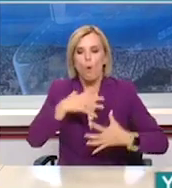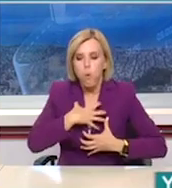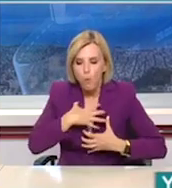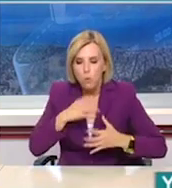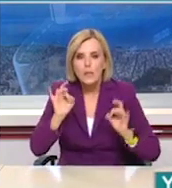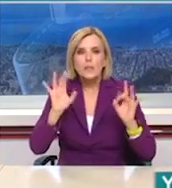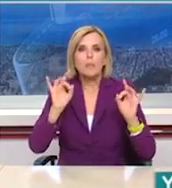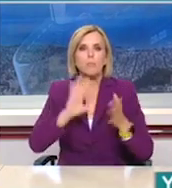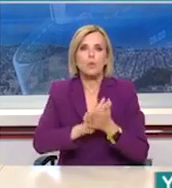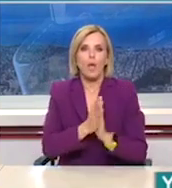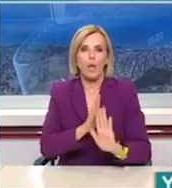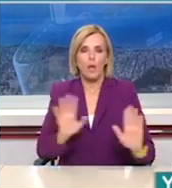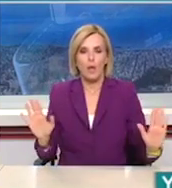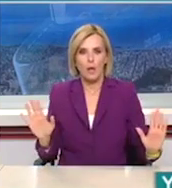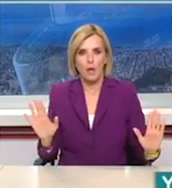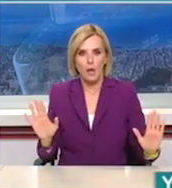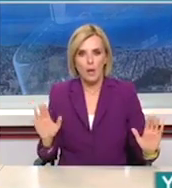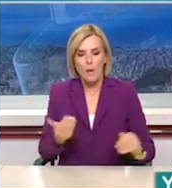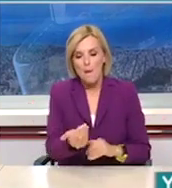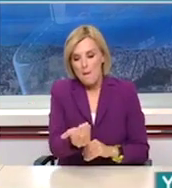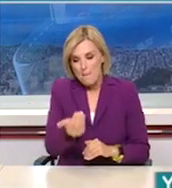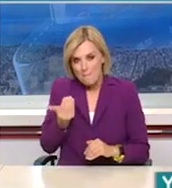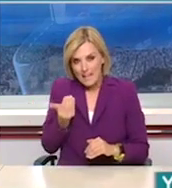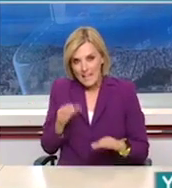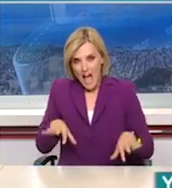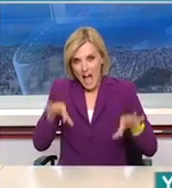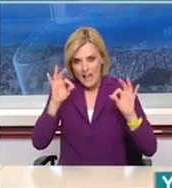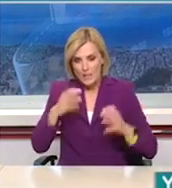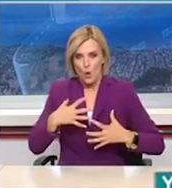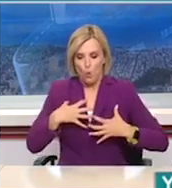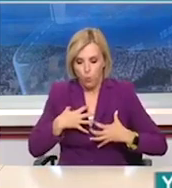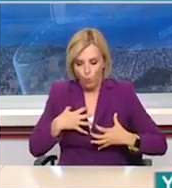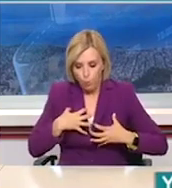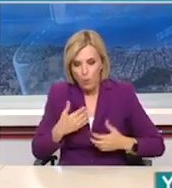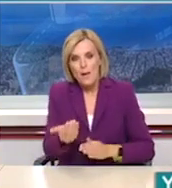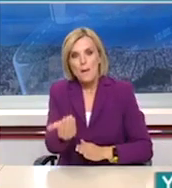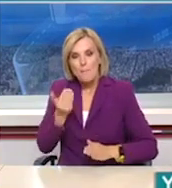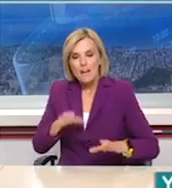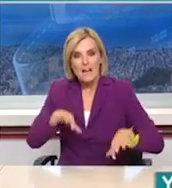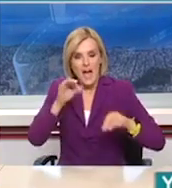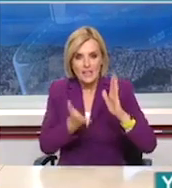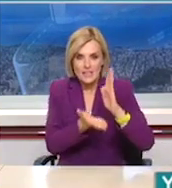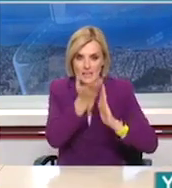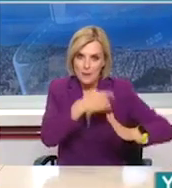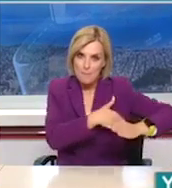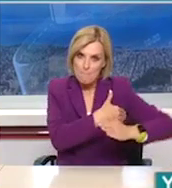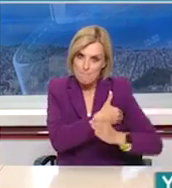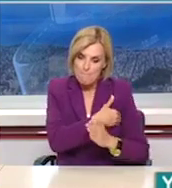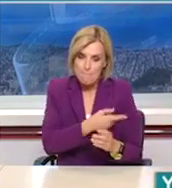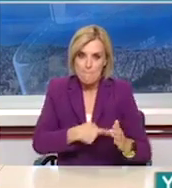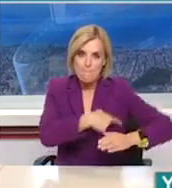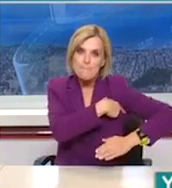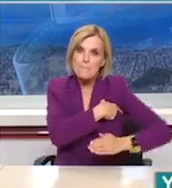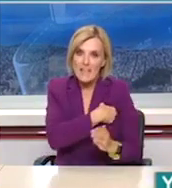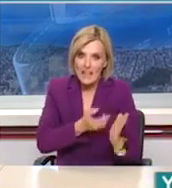προσυμπτωματικοί. Ποια είναι η διαφορά του ενός από το άλλο? Ο προσυμπτωματικός δεν έχει συμπτώματα και θα αναπτύξει. Φαίνεται ότι το μεγάλο ποσοστό των ανθρώπων που δεν έχουν συμπτώματα